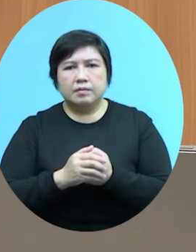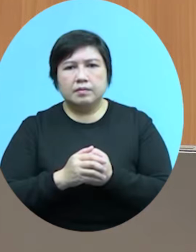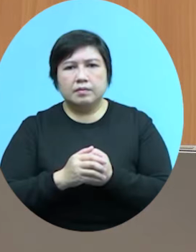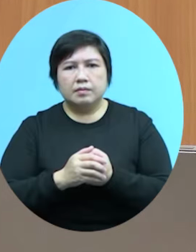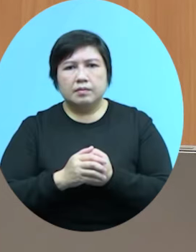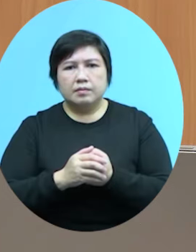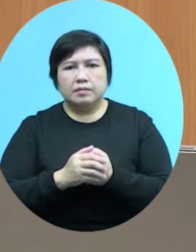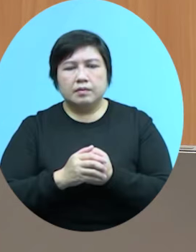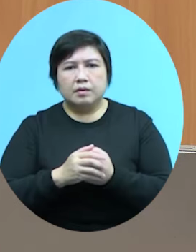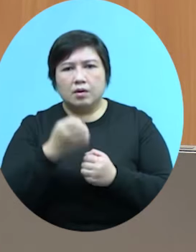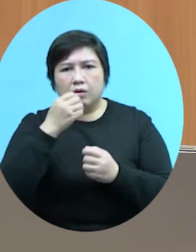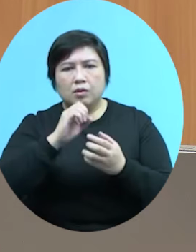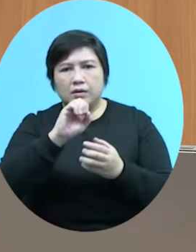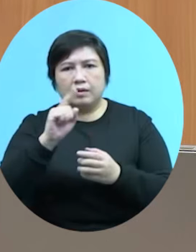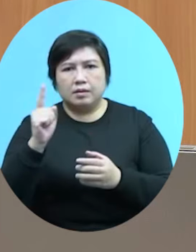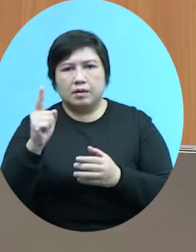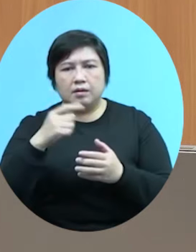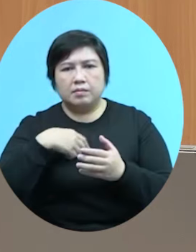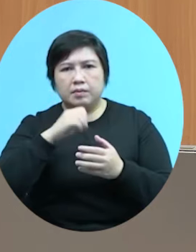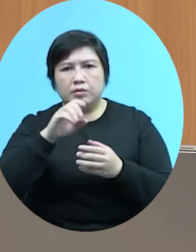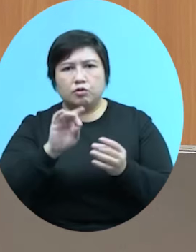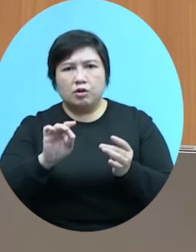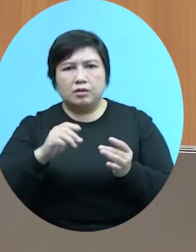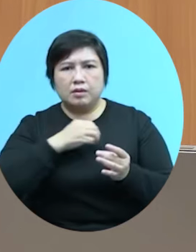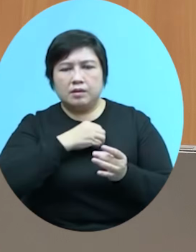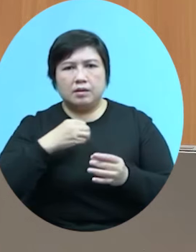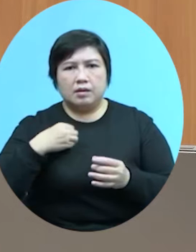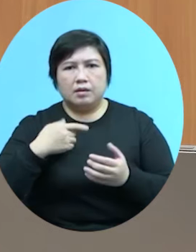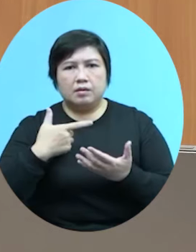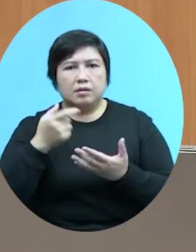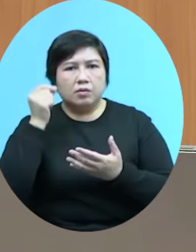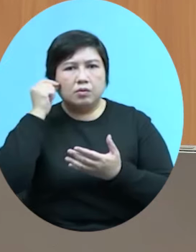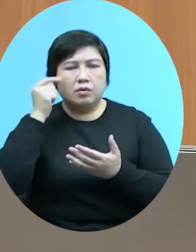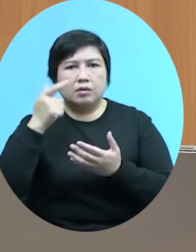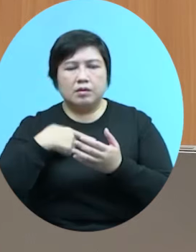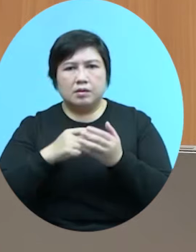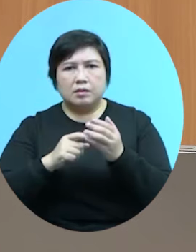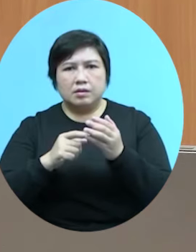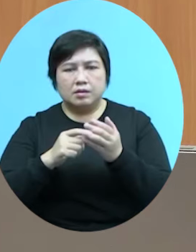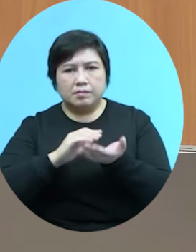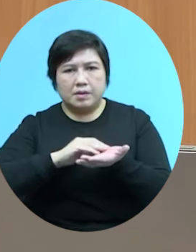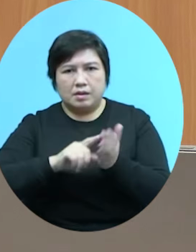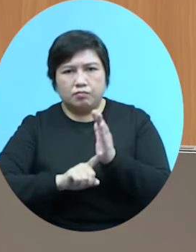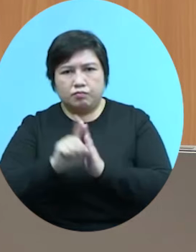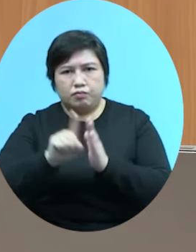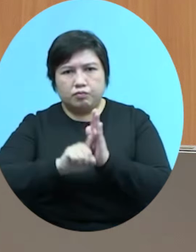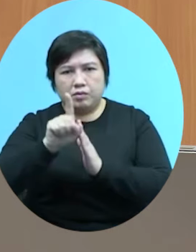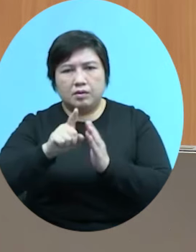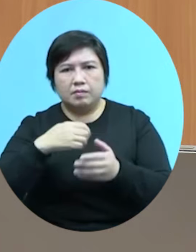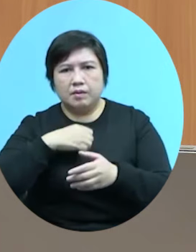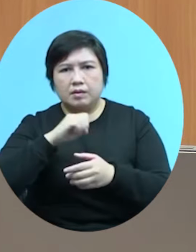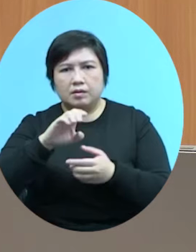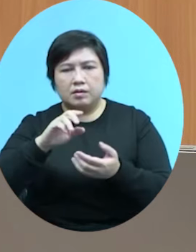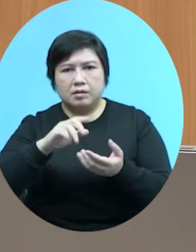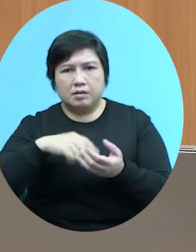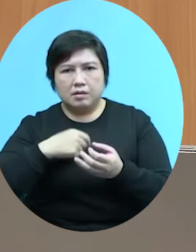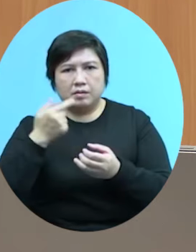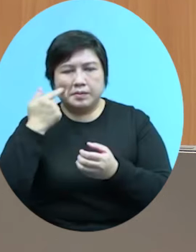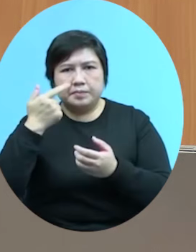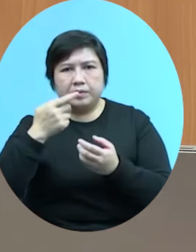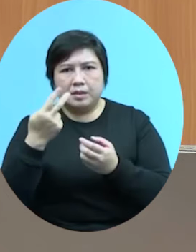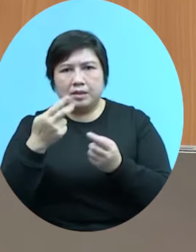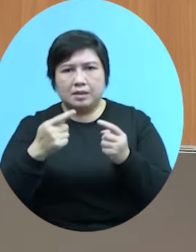我想說另一想問問鄭醫生現在的確診屢創新高其實你會建議局方收緊疑人限